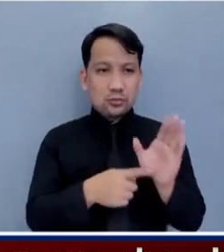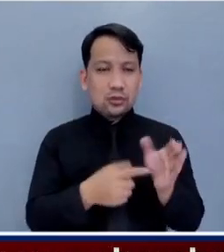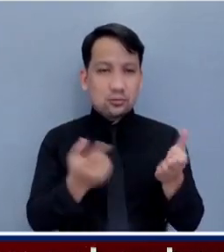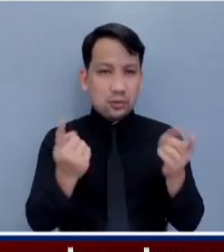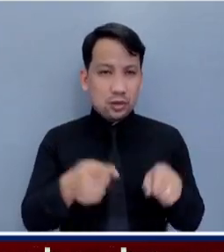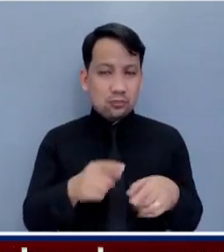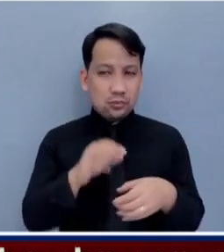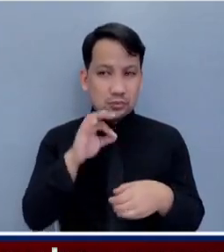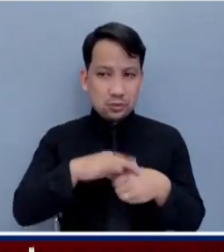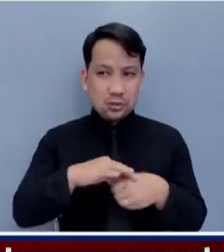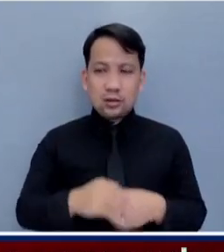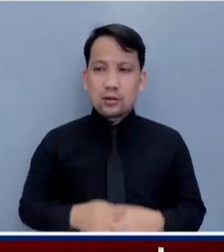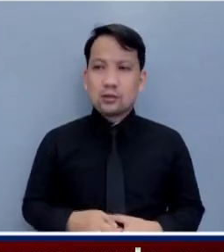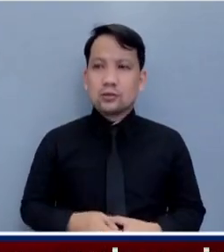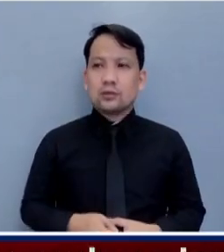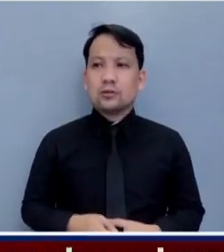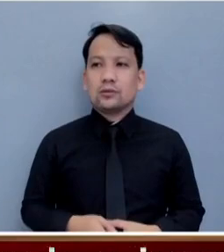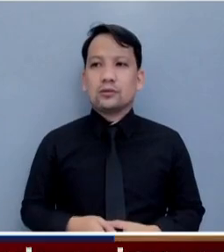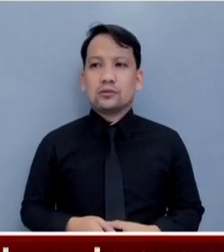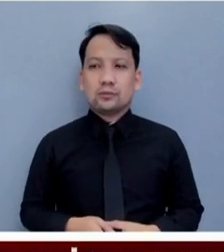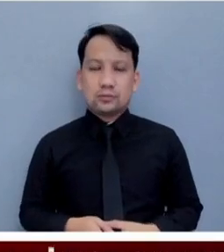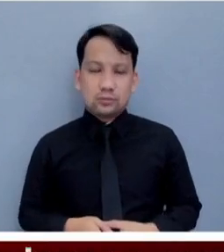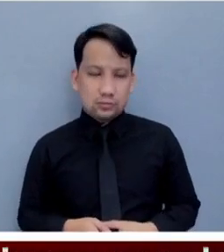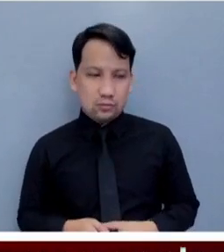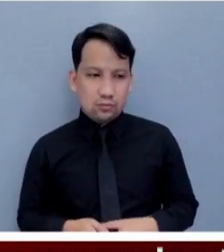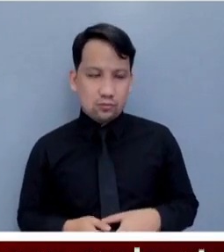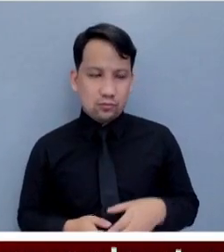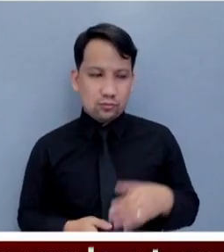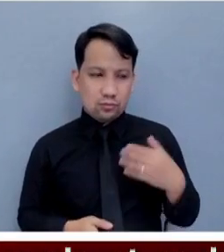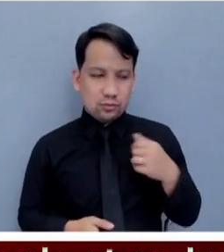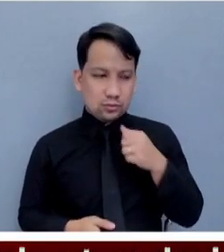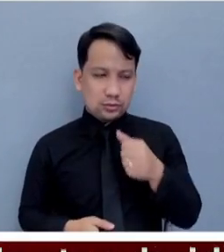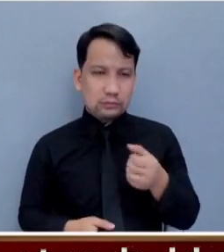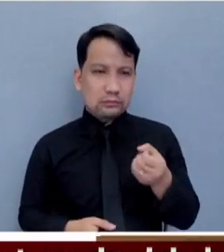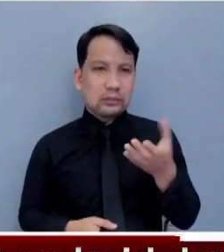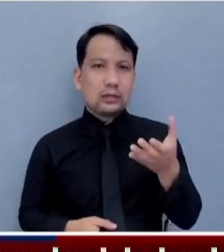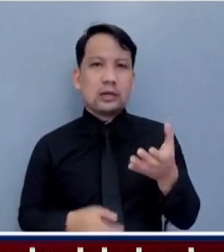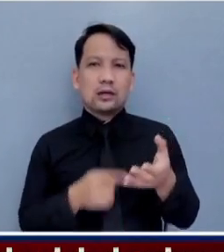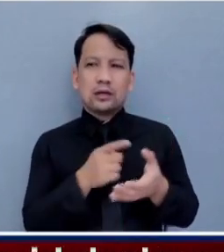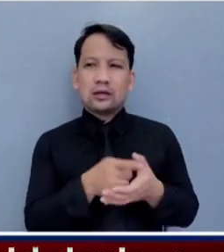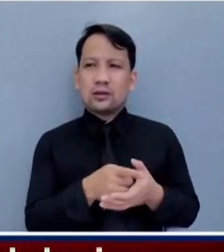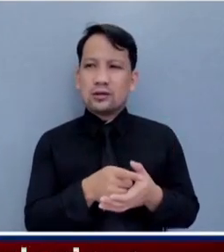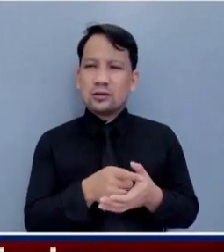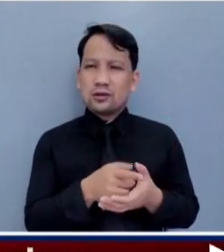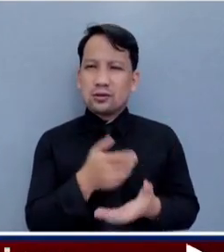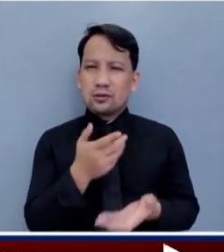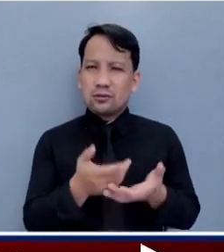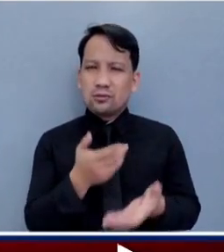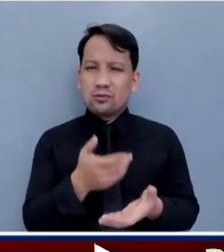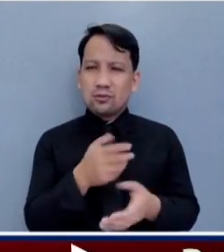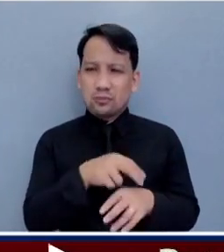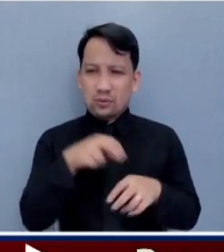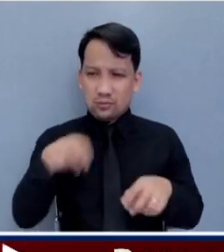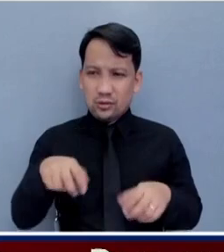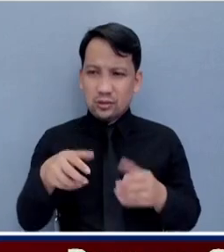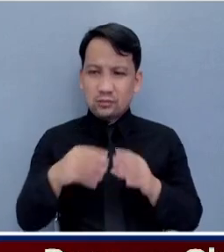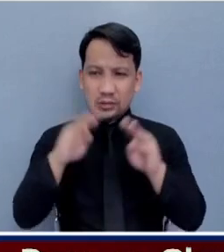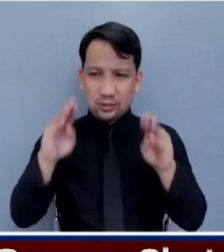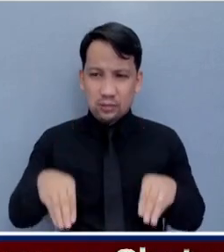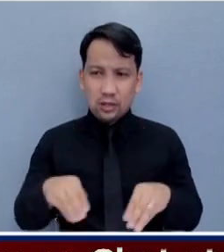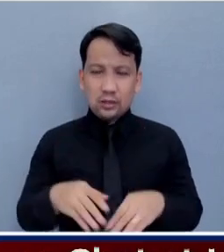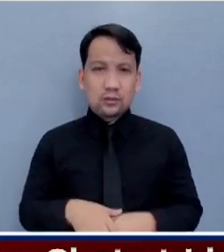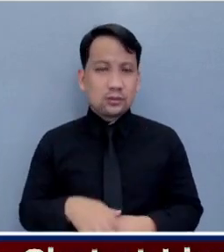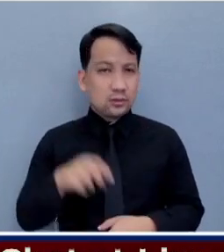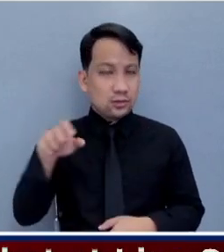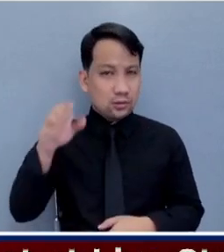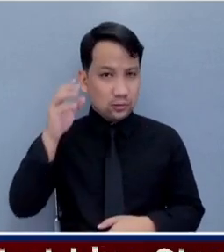halalan. Napaka-ironic na sa taong ito ang nakaupo sa Malacañang